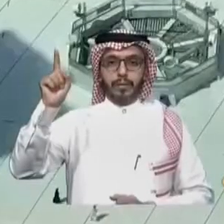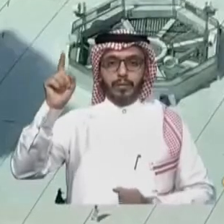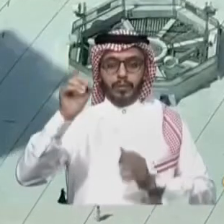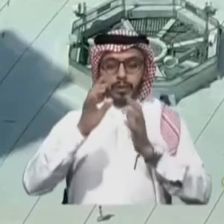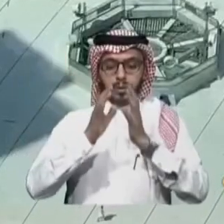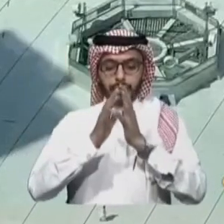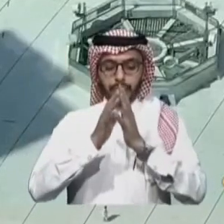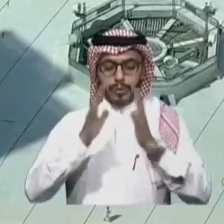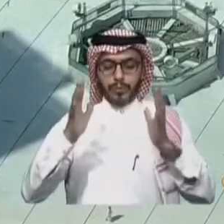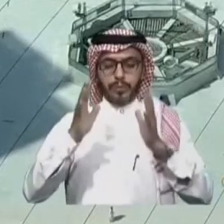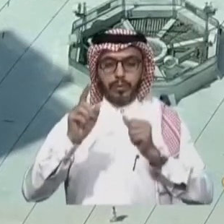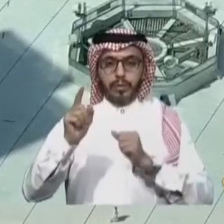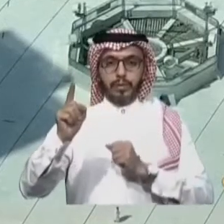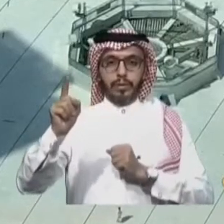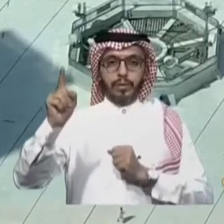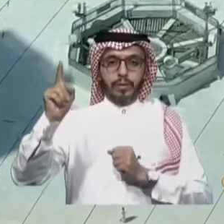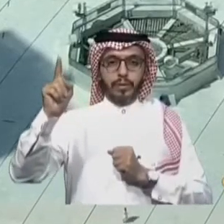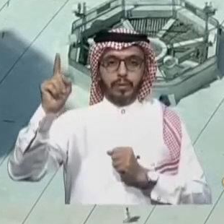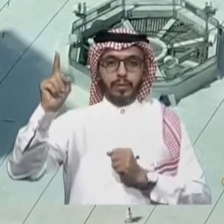الله أكبر،